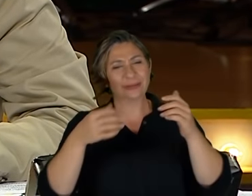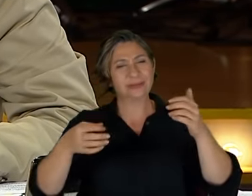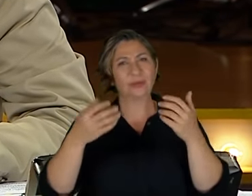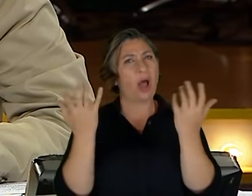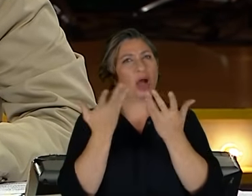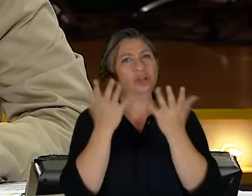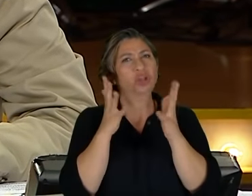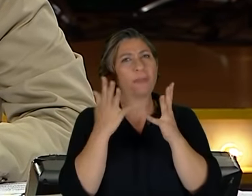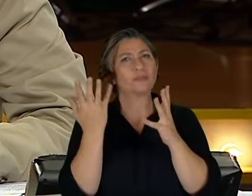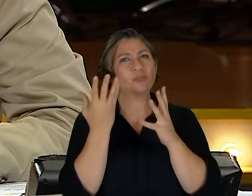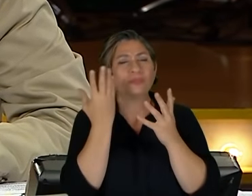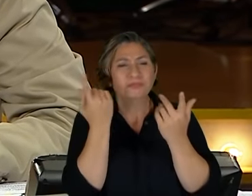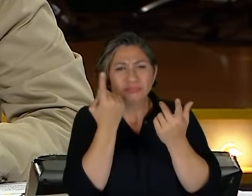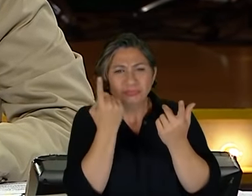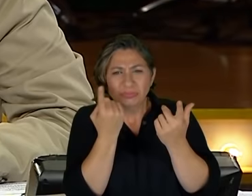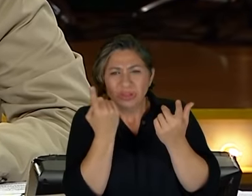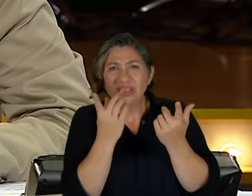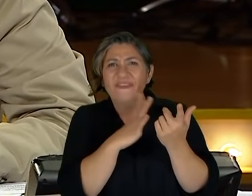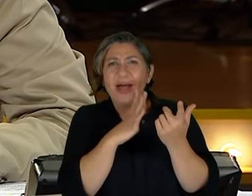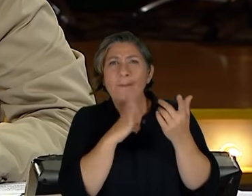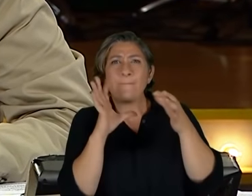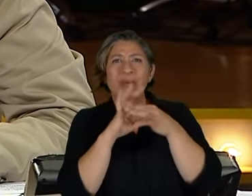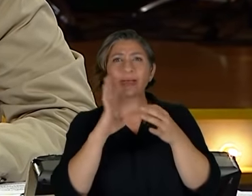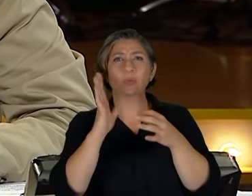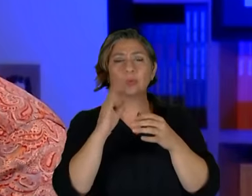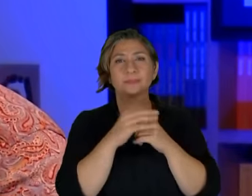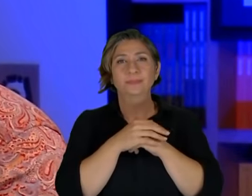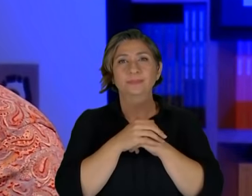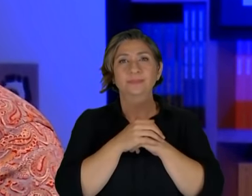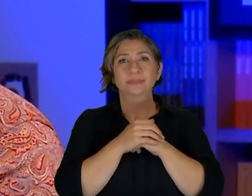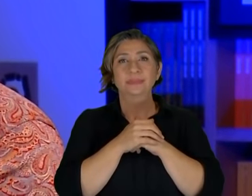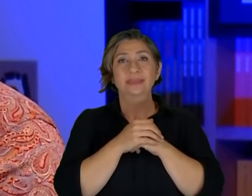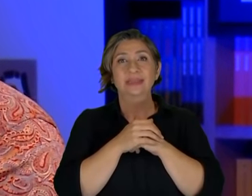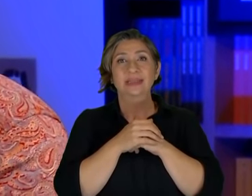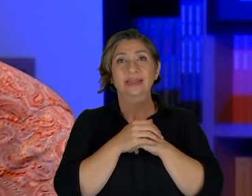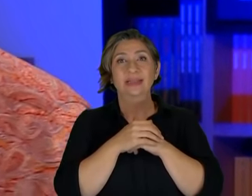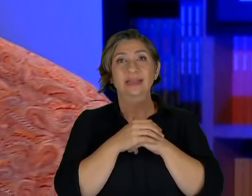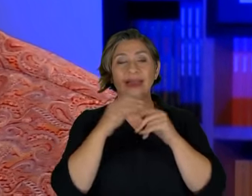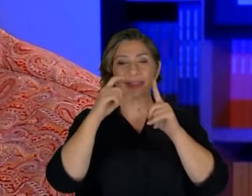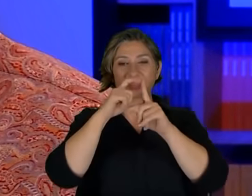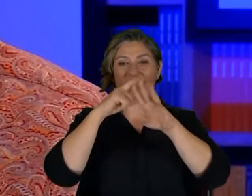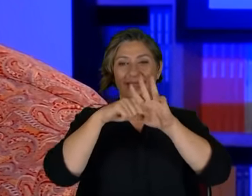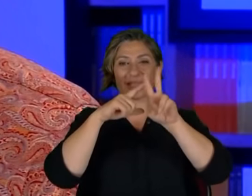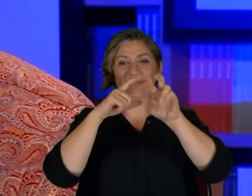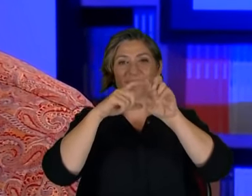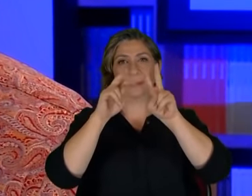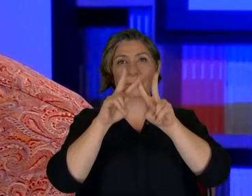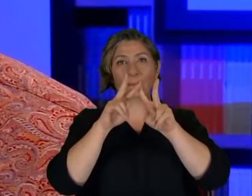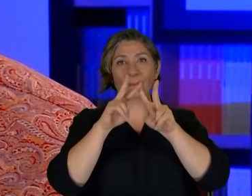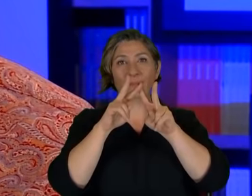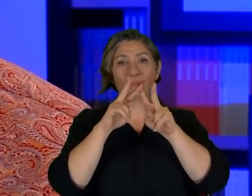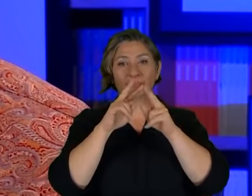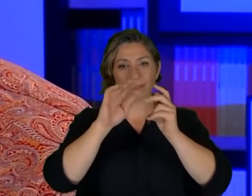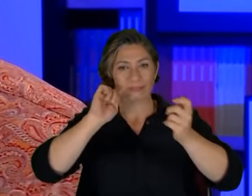arkada. Acayip bir şey tutturuyorsun, bir şey buluyorsun ya, burada. Ya işte devrim de çok böyle 10 senede olacak bir şey